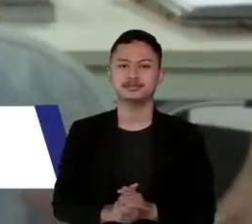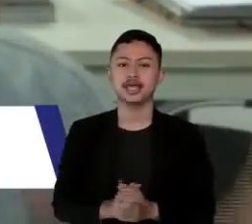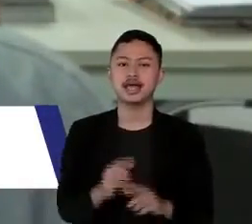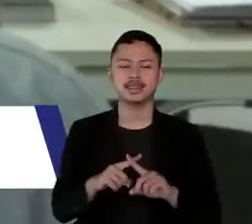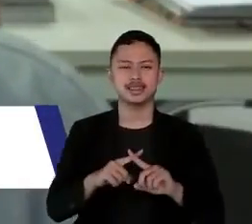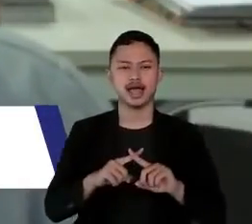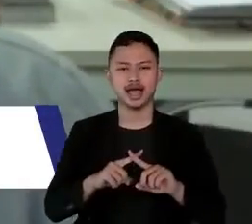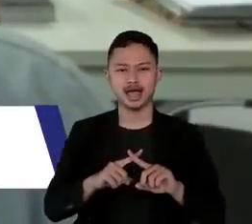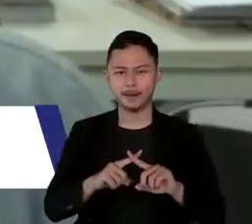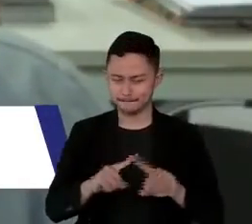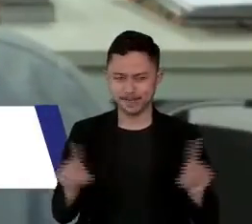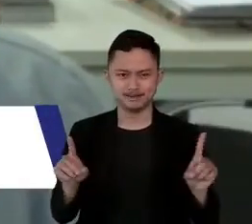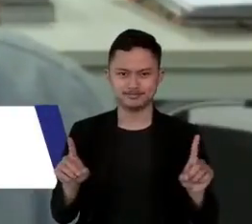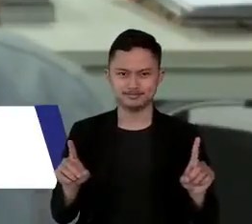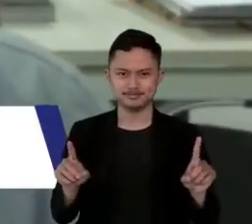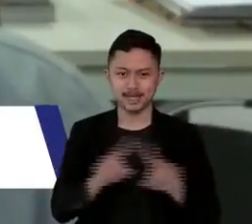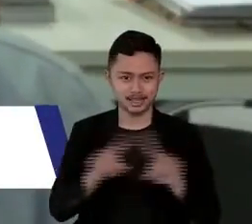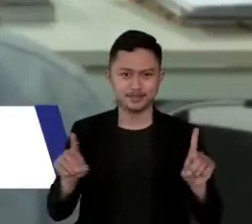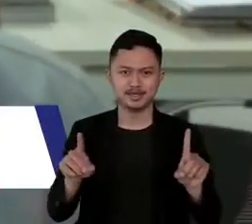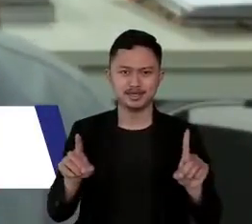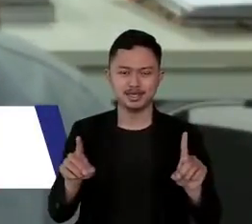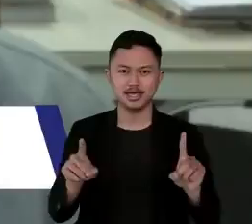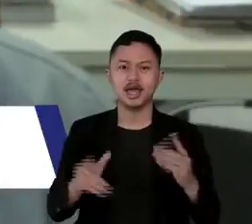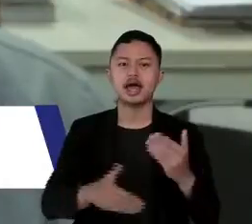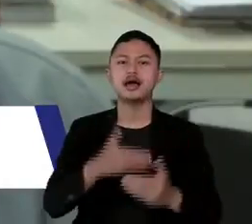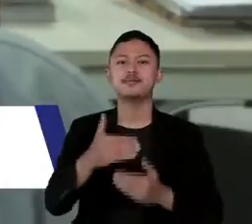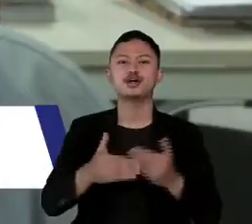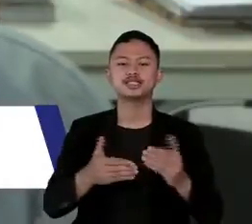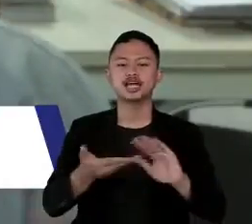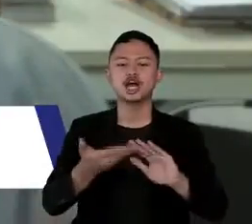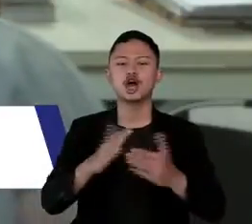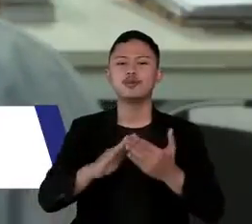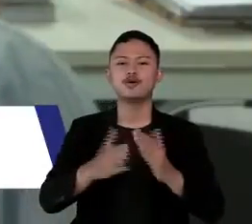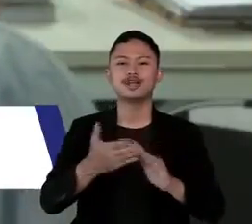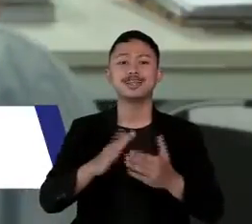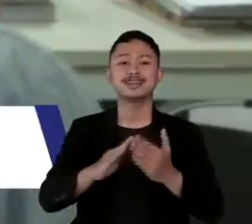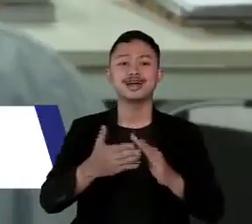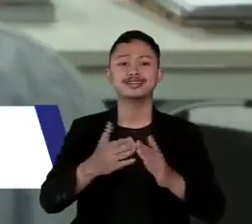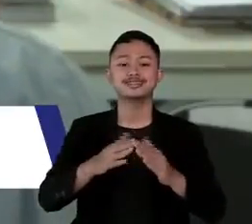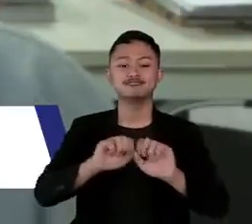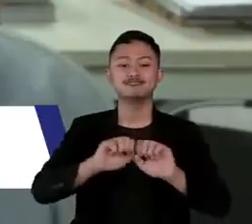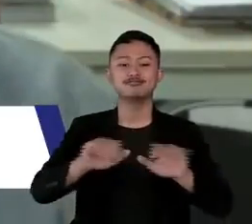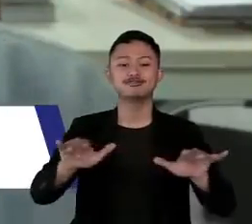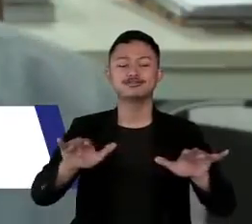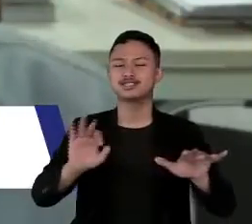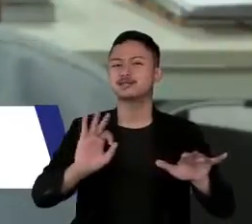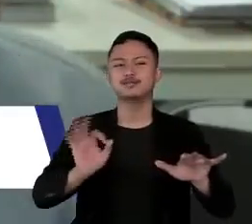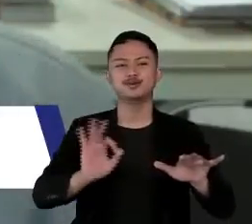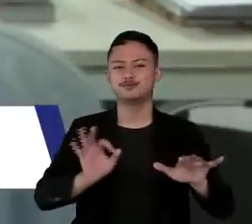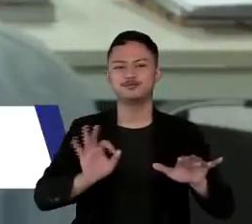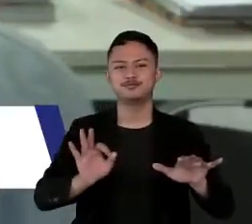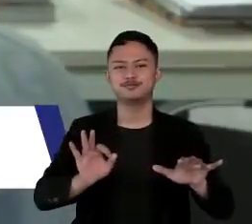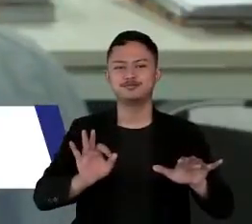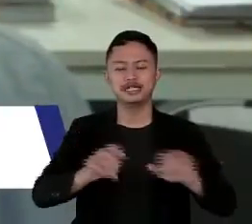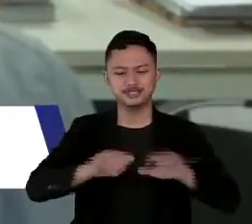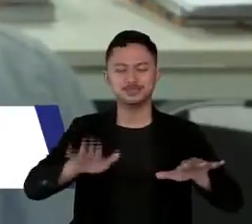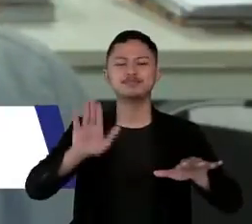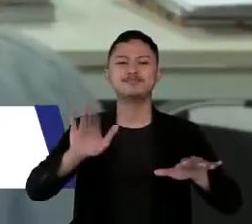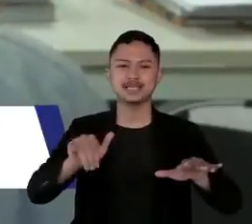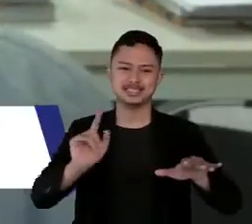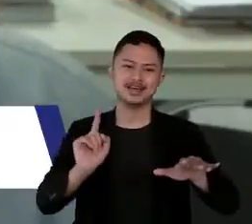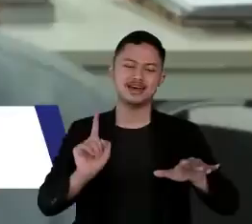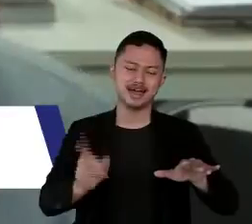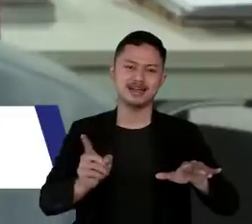tetapi tidak mencegah transmisi komunitas itu ada kuncinya sehingga sebanyak dari